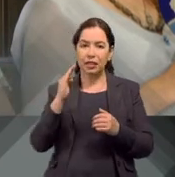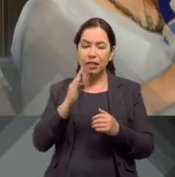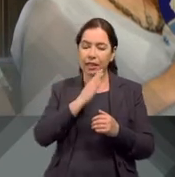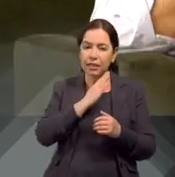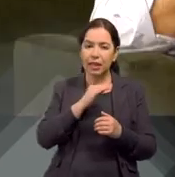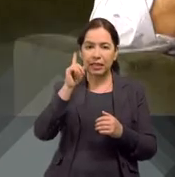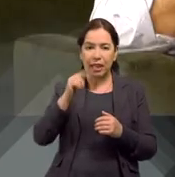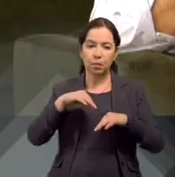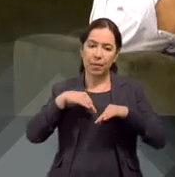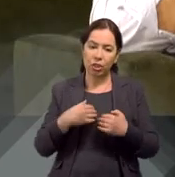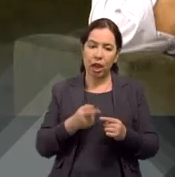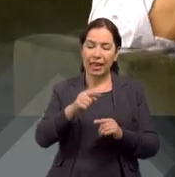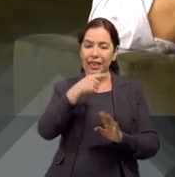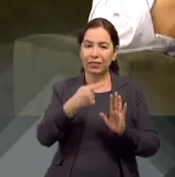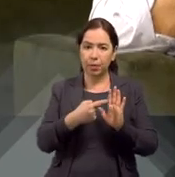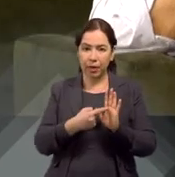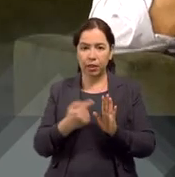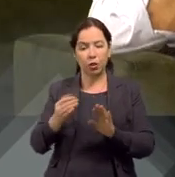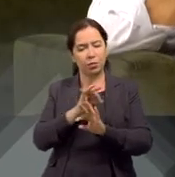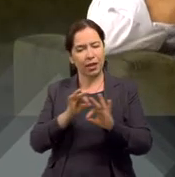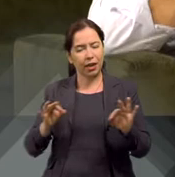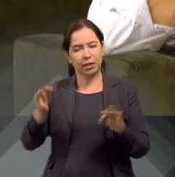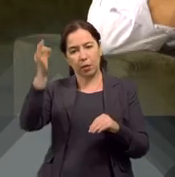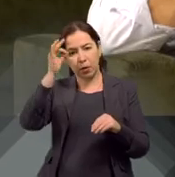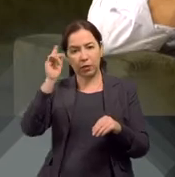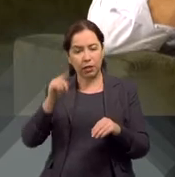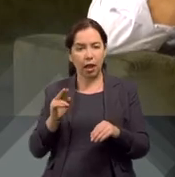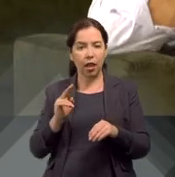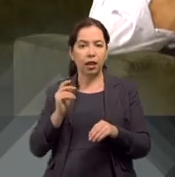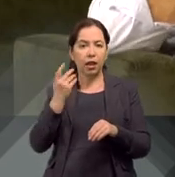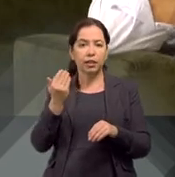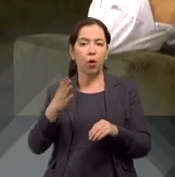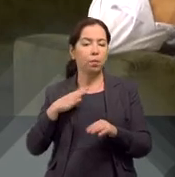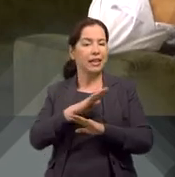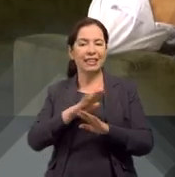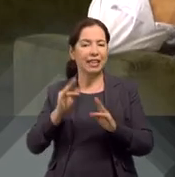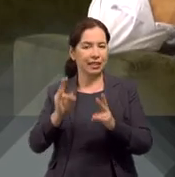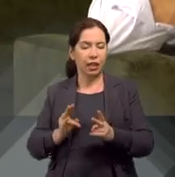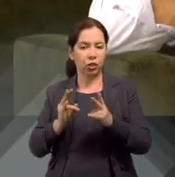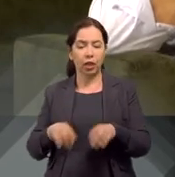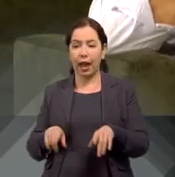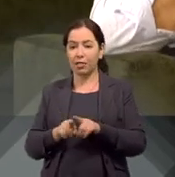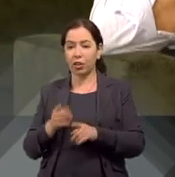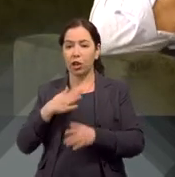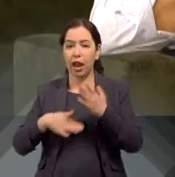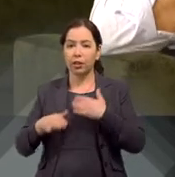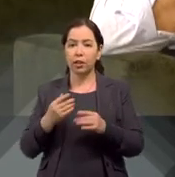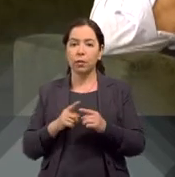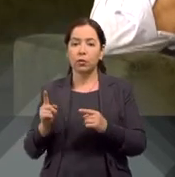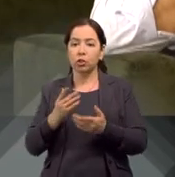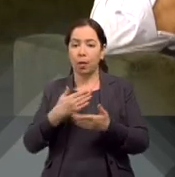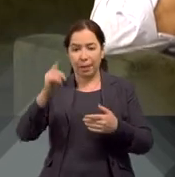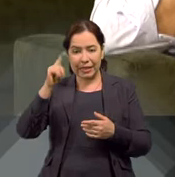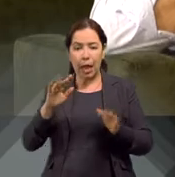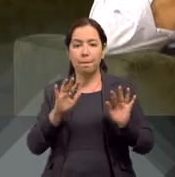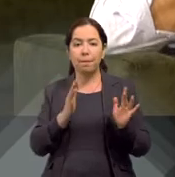вопроса. Он прекрасно помнит и знает, как именно он был не нежен. Ну и радость. Потому что мы тоже знаем эти